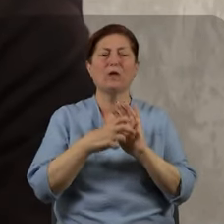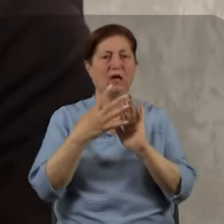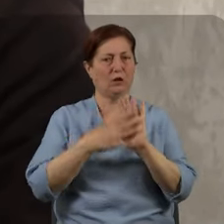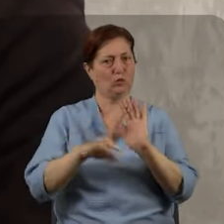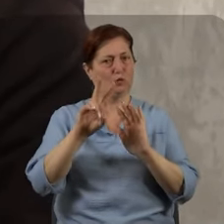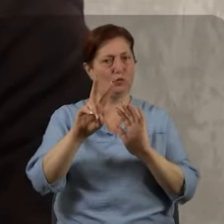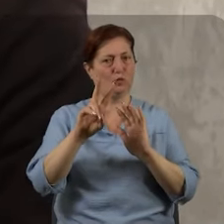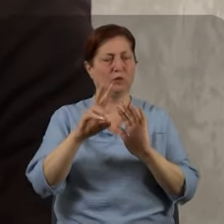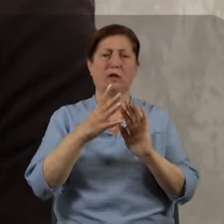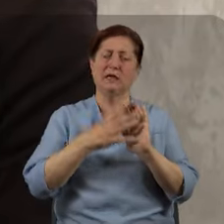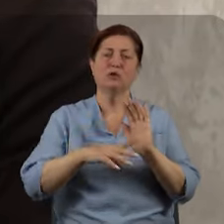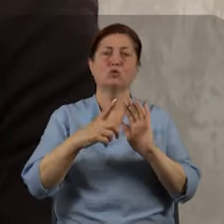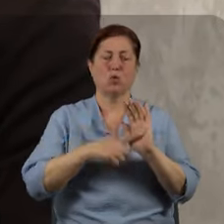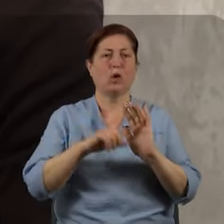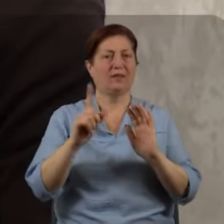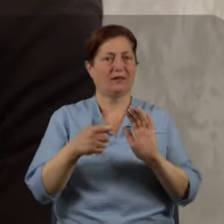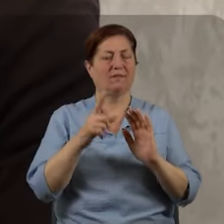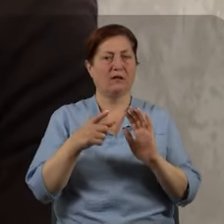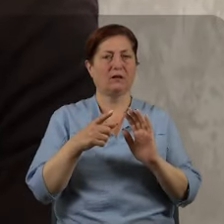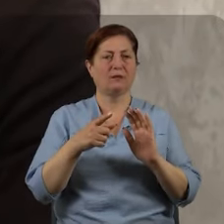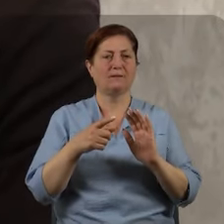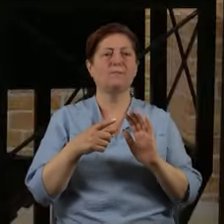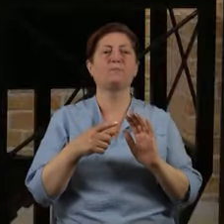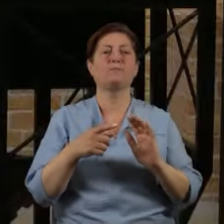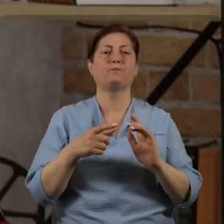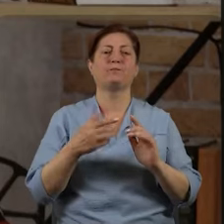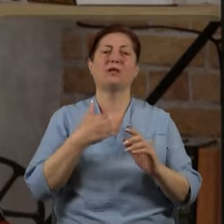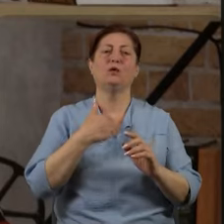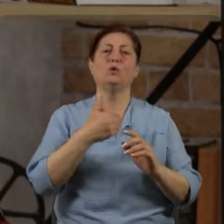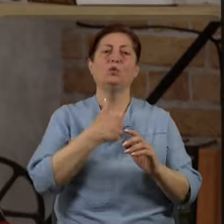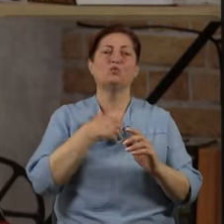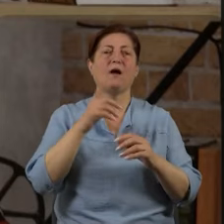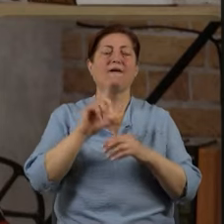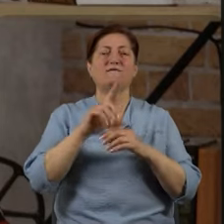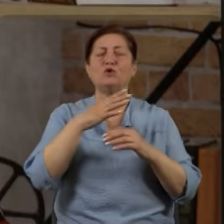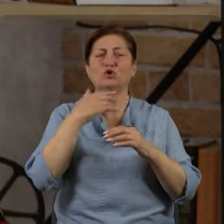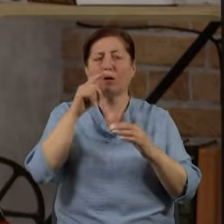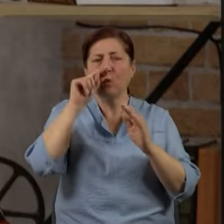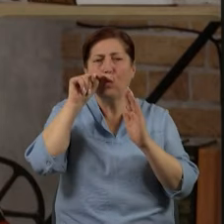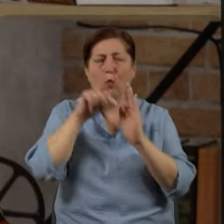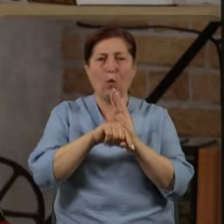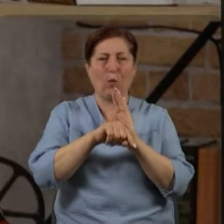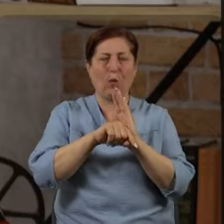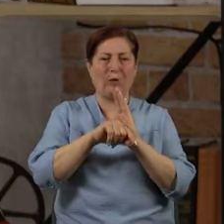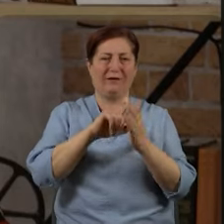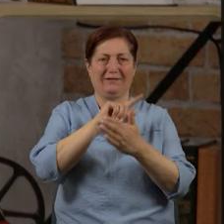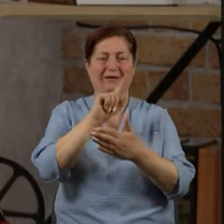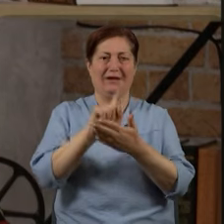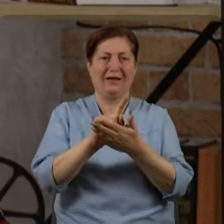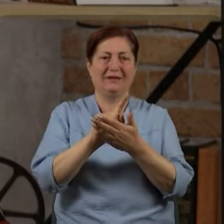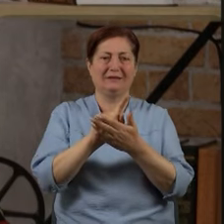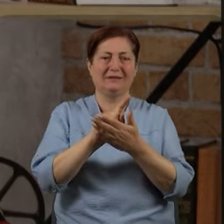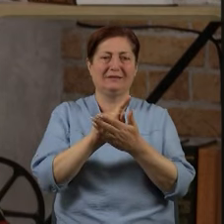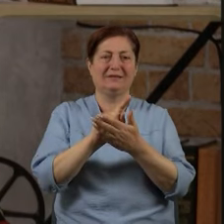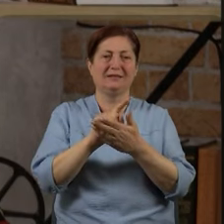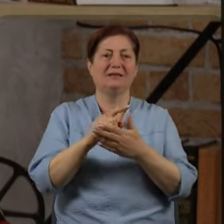1892 թվականին հիշելու, 7 թվականին, եթե չեմ սխալվում։ Ես ուզում եմ ավելի շատ խոանալ հարցի ոչ կենսագրական հատույթի մեջ,